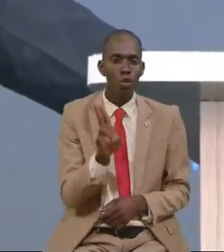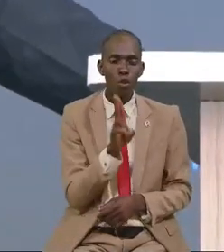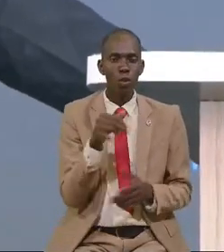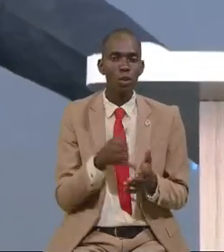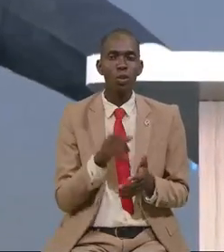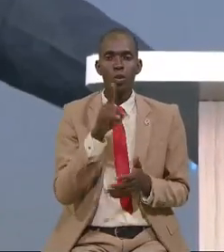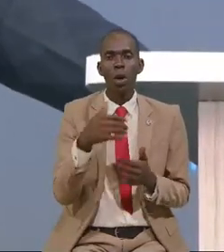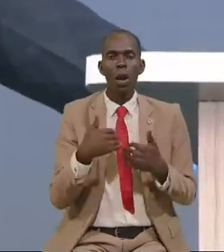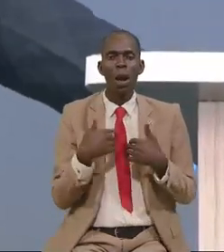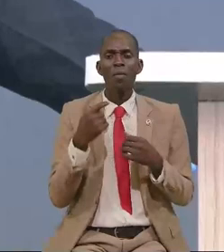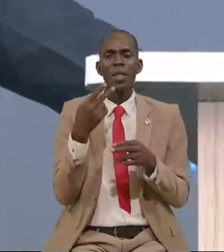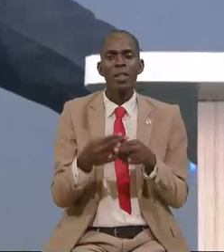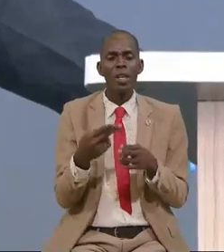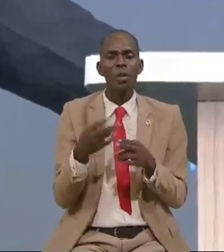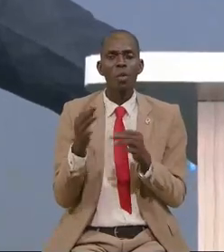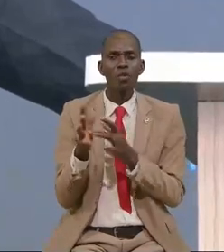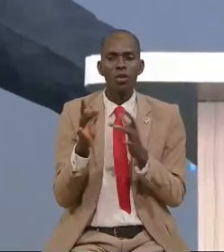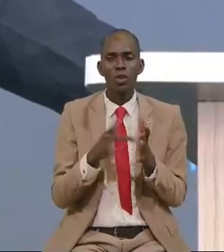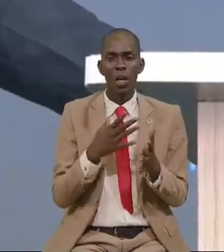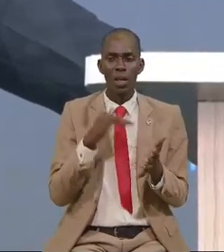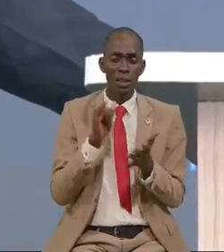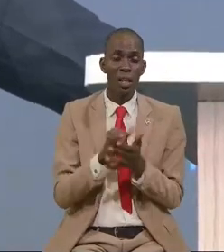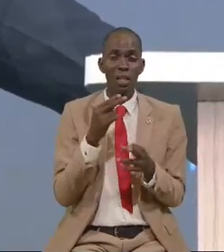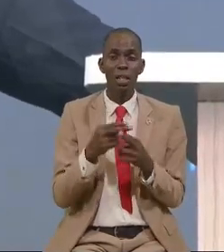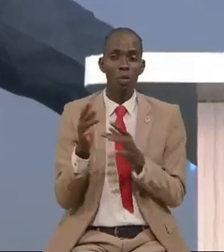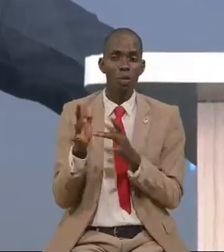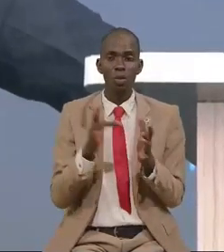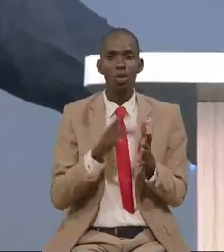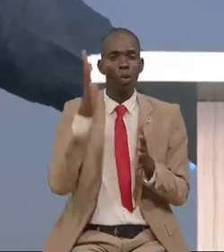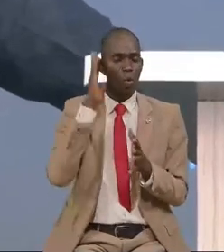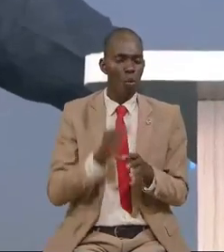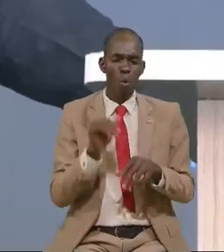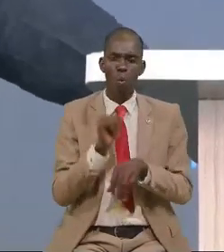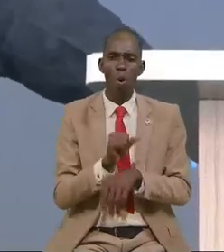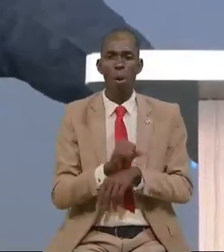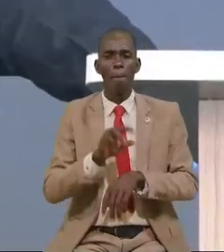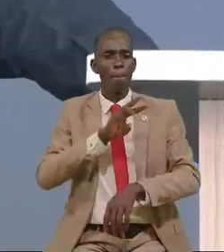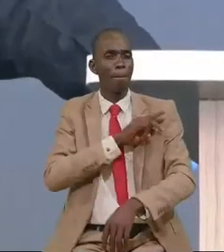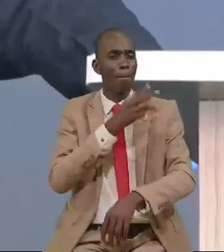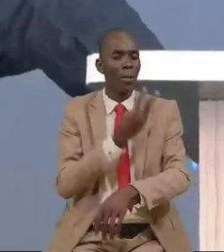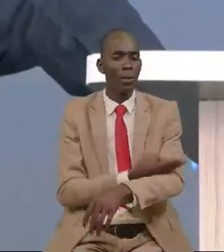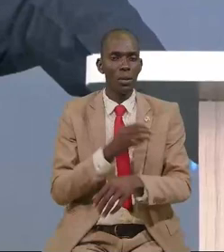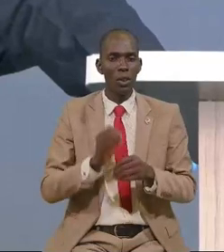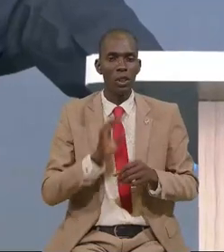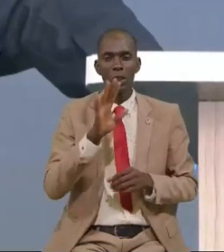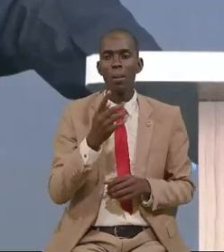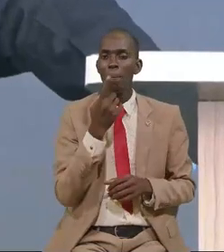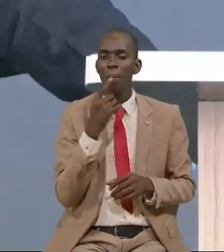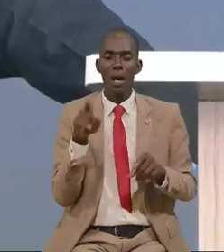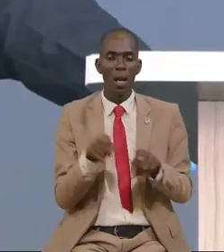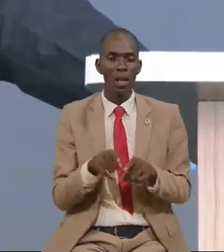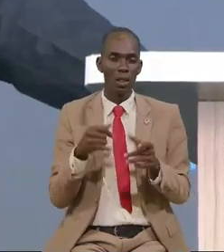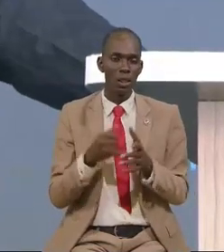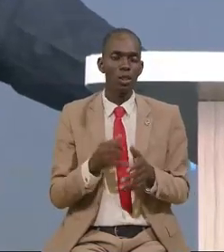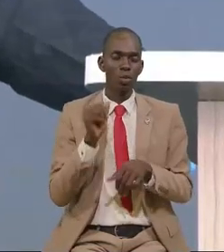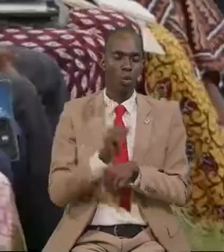nom de Jésus. Et ce nom de Jésus agira puissamment dans ta bouche, comme elle agit dans ma bouche au